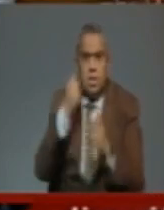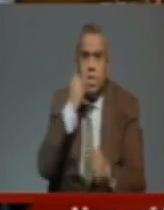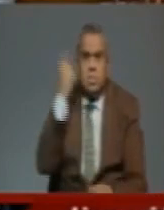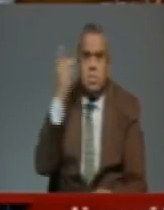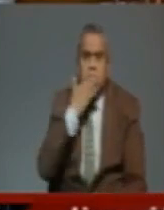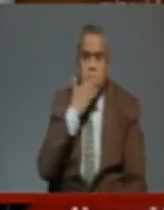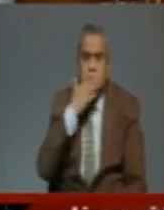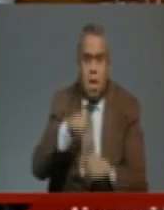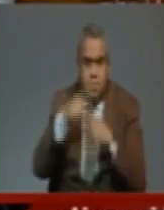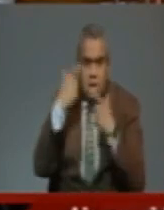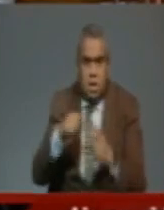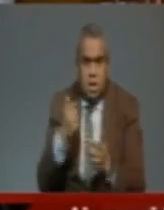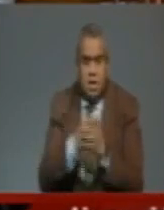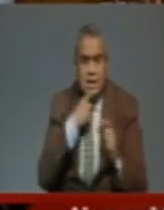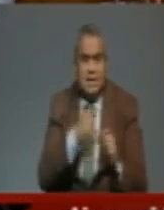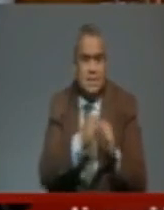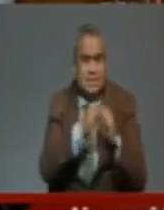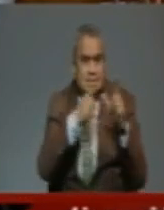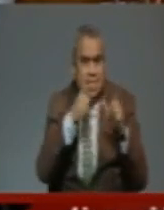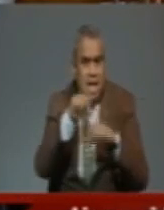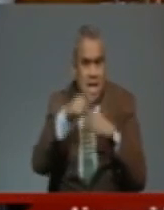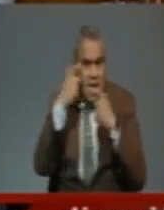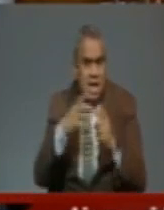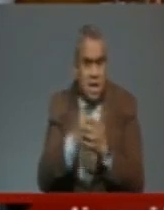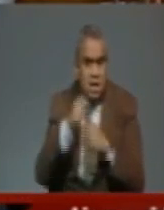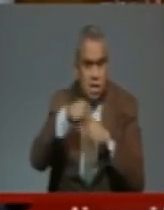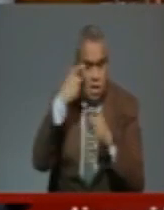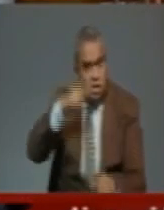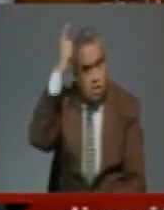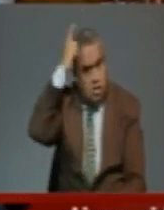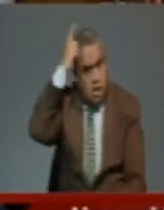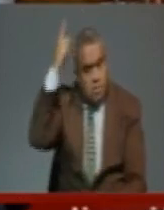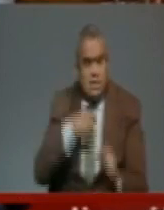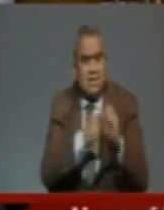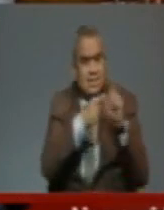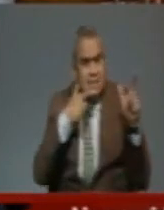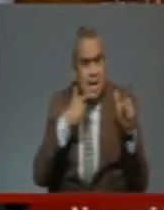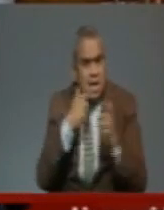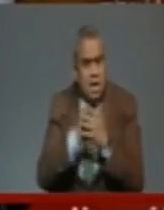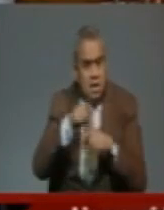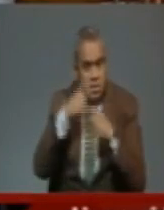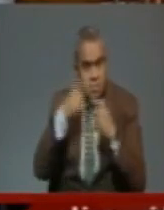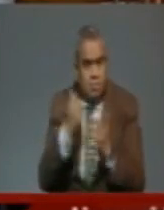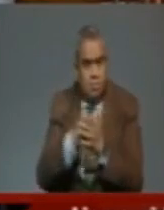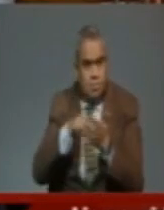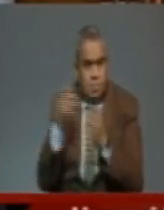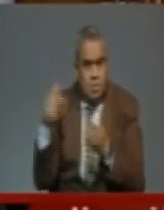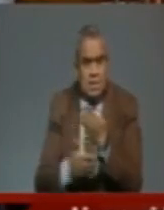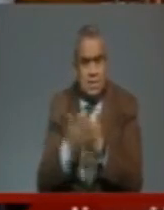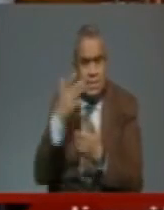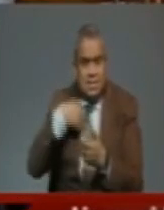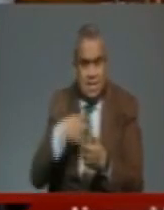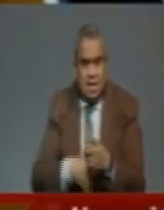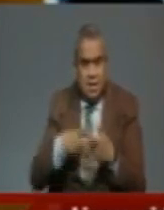فقط وسياحي، دهب ايضا سياحي، شرم الشيخ سياحي ولكن دلوقتي احنا بنعمل فيه رصيف بمحطه كبيره عشان